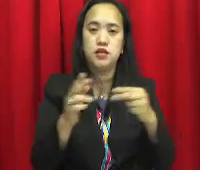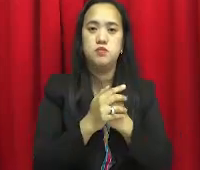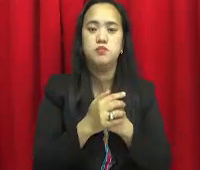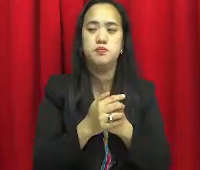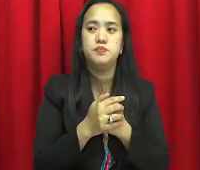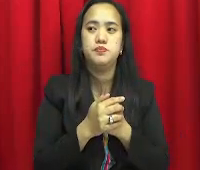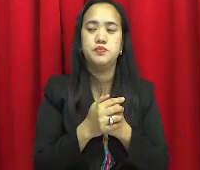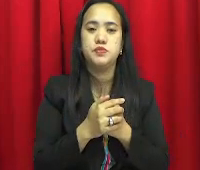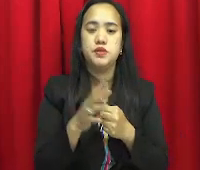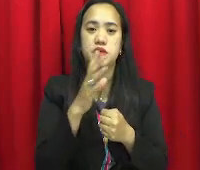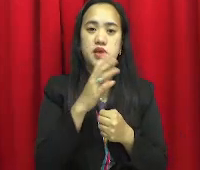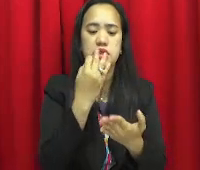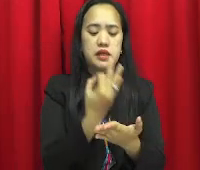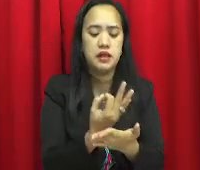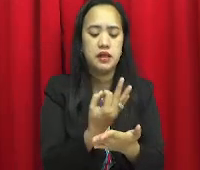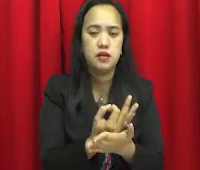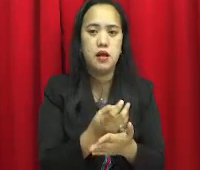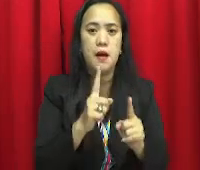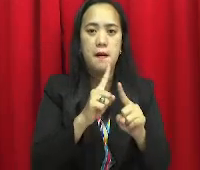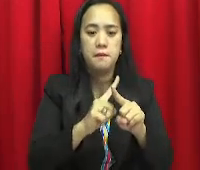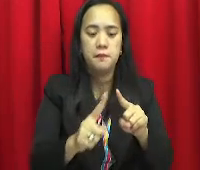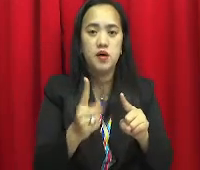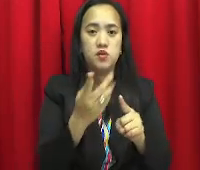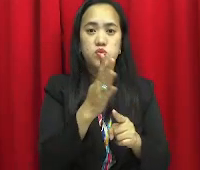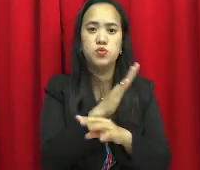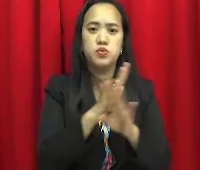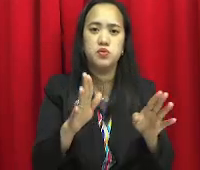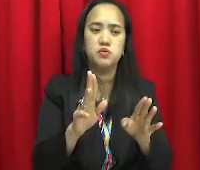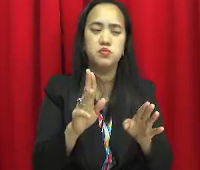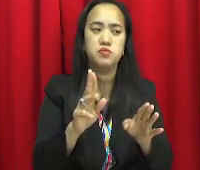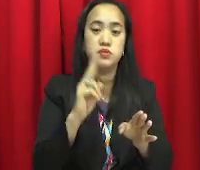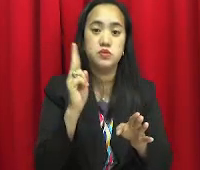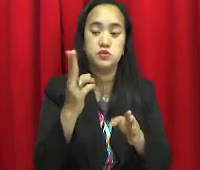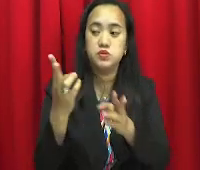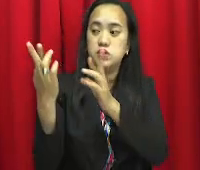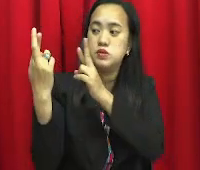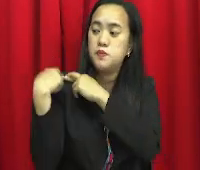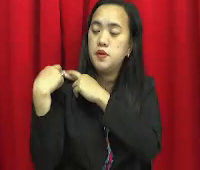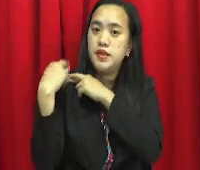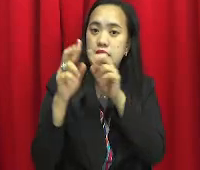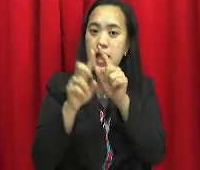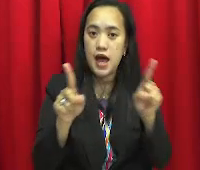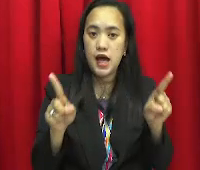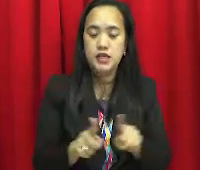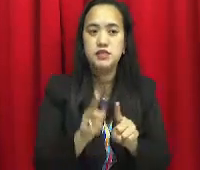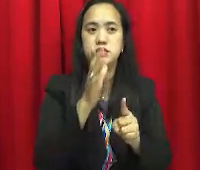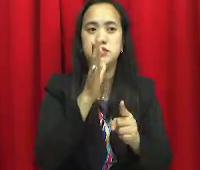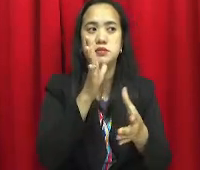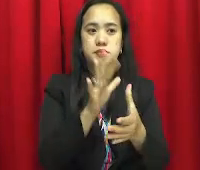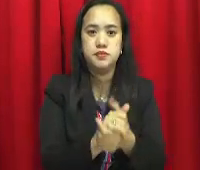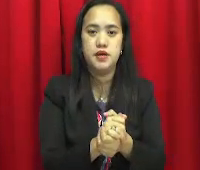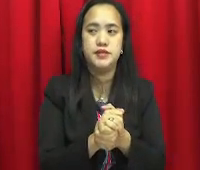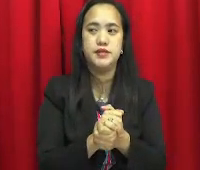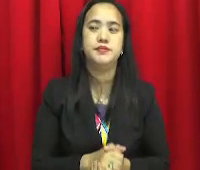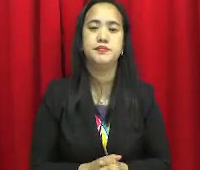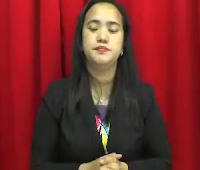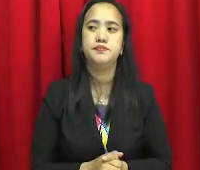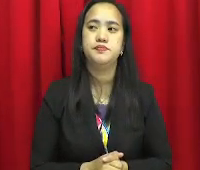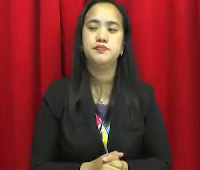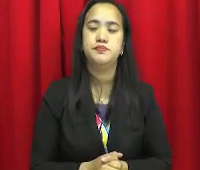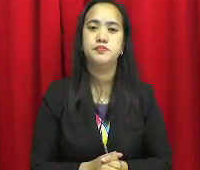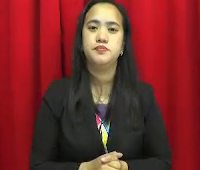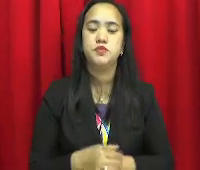or kumita ka ng pera, tapos hindi mo magagampanan yung trabaho mo as nanay, eh, hindi yun, wow,